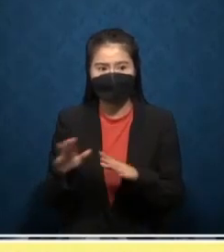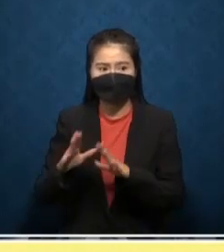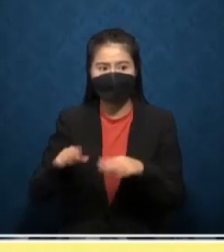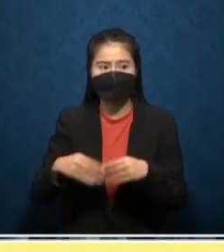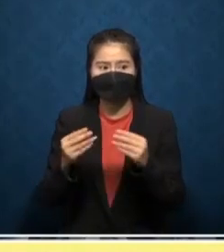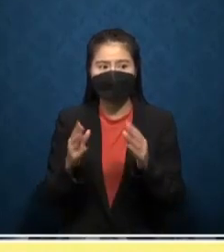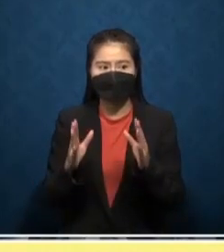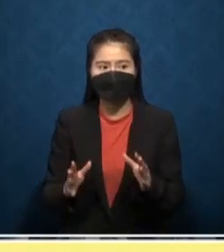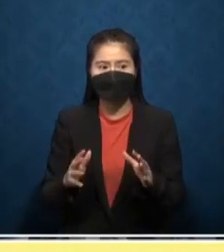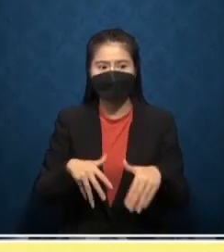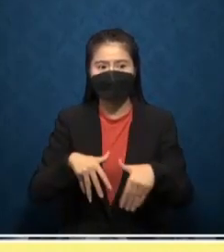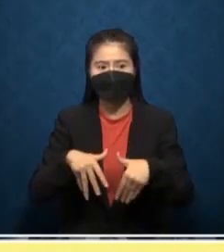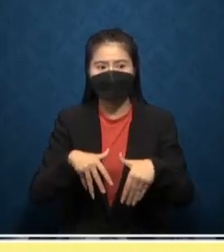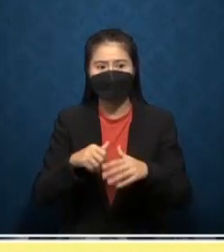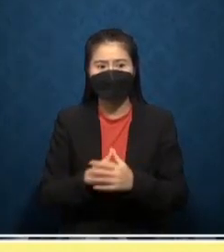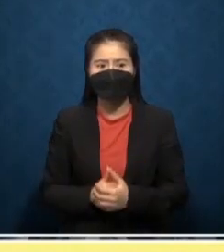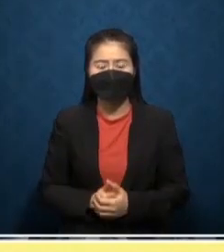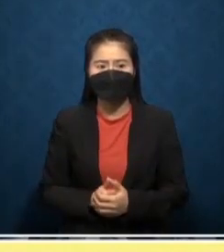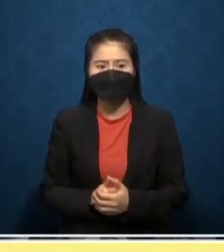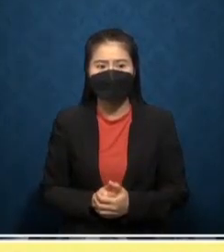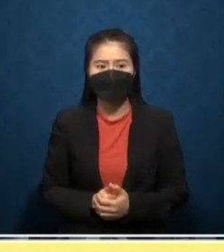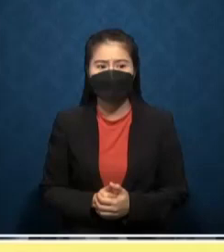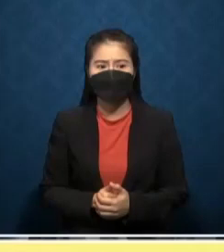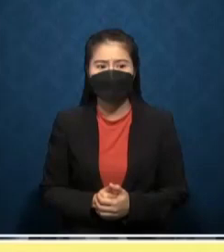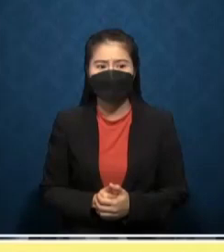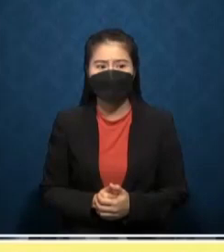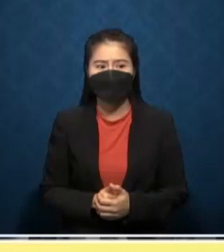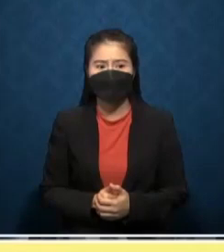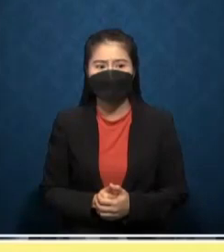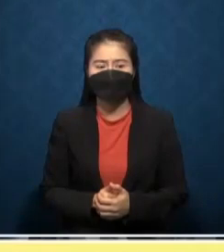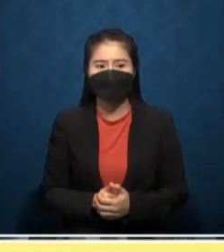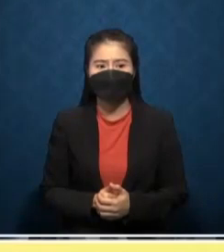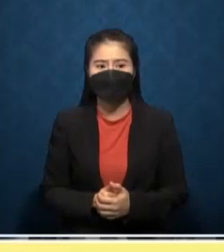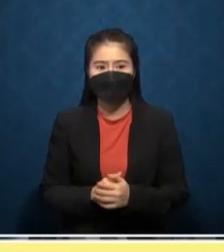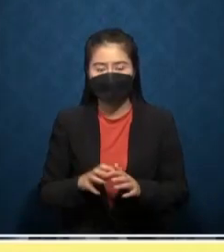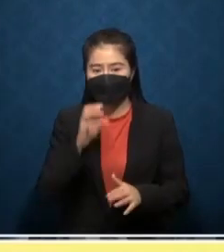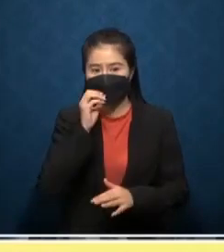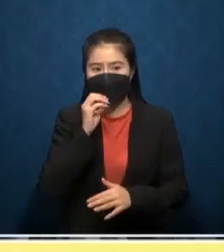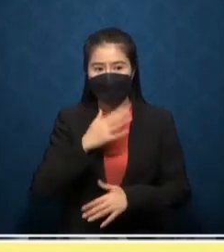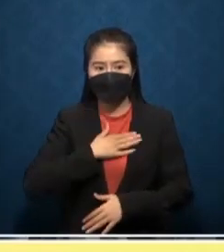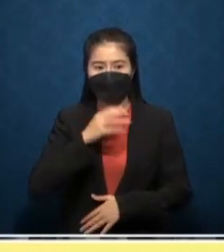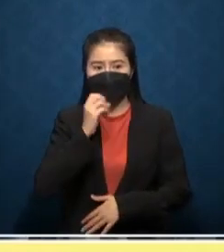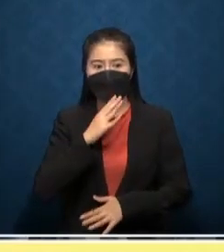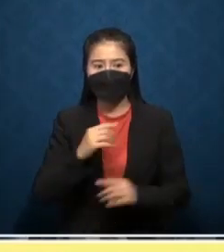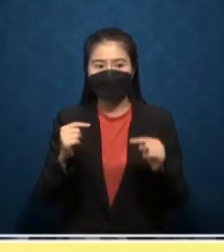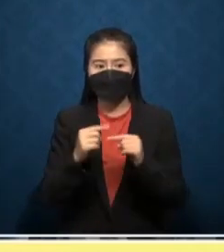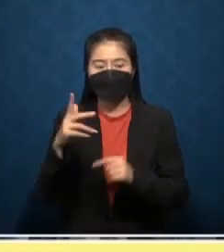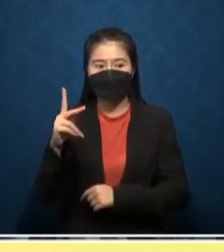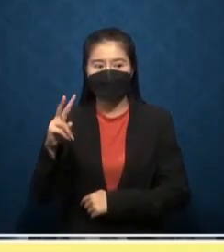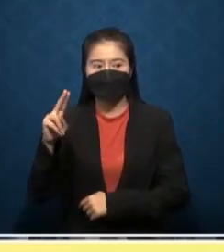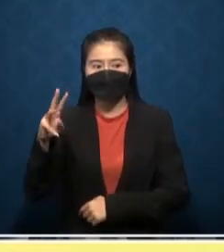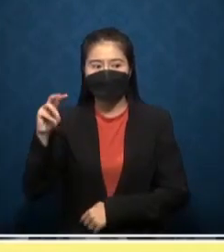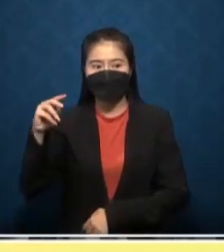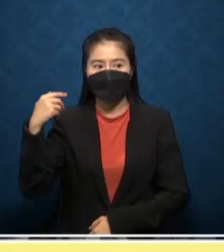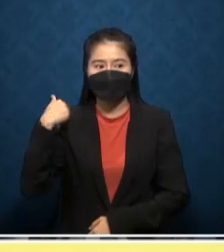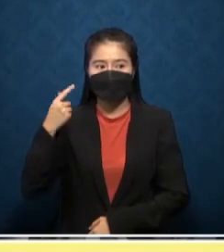มอุตสาหกรมราจธรรณผมได้นำเสนอเข้าคณะรัฐมัติ พระท่านนายมติให้